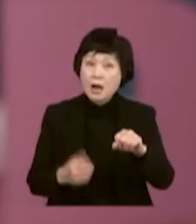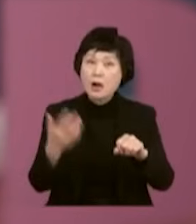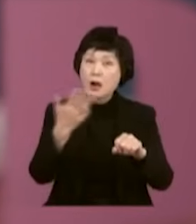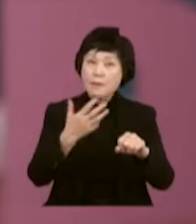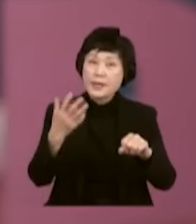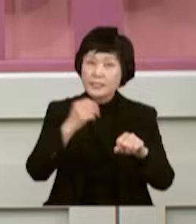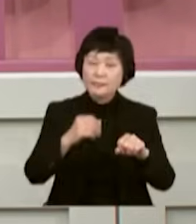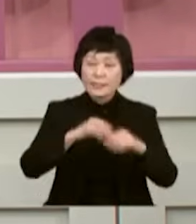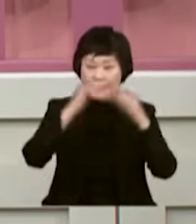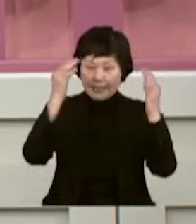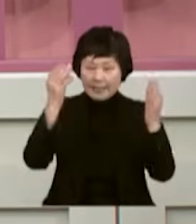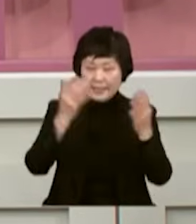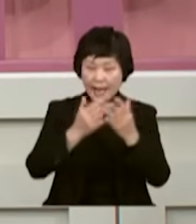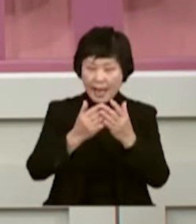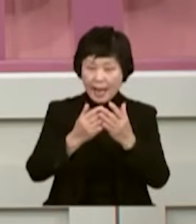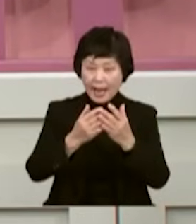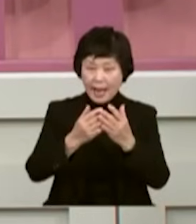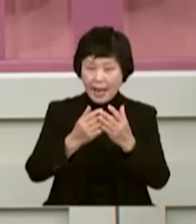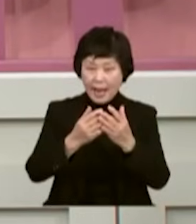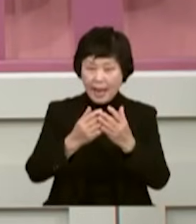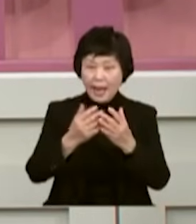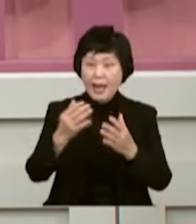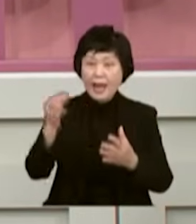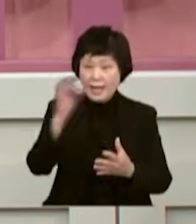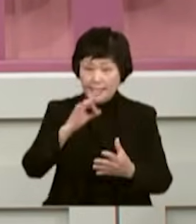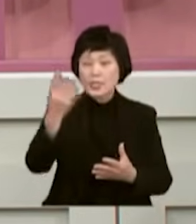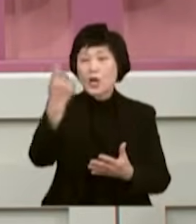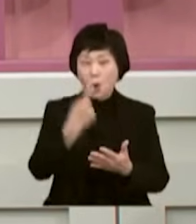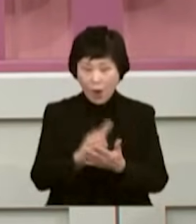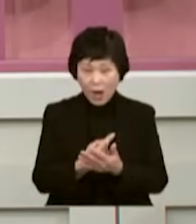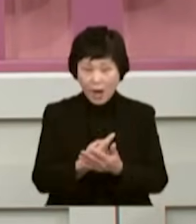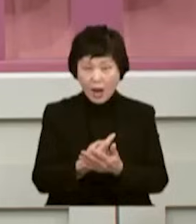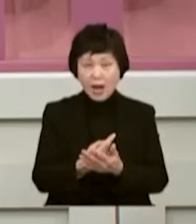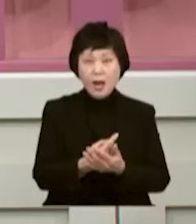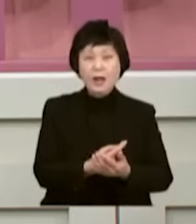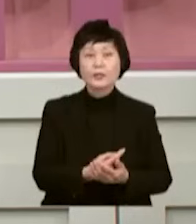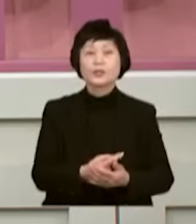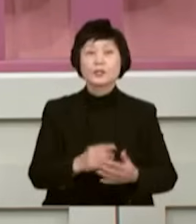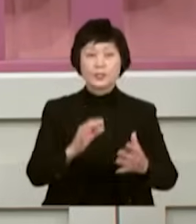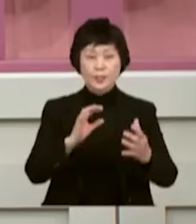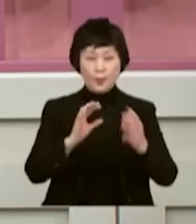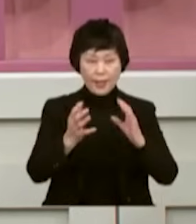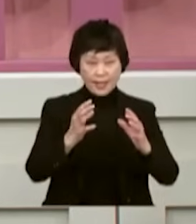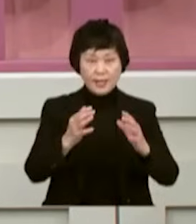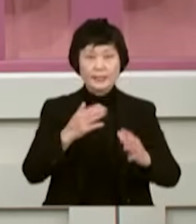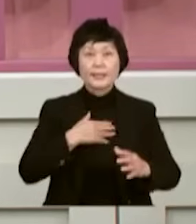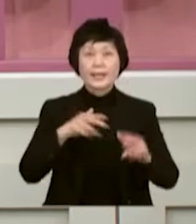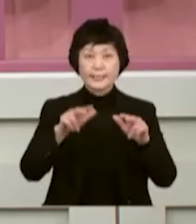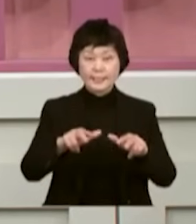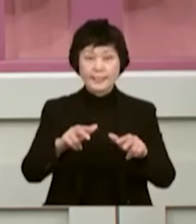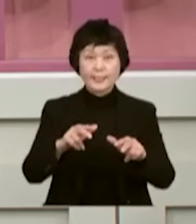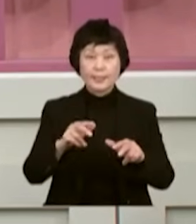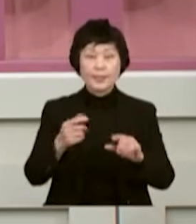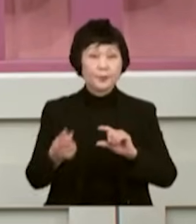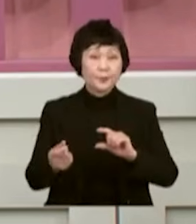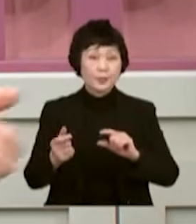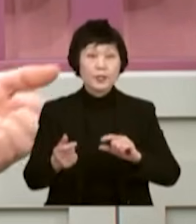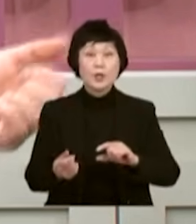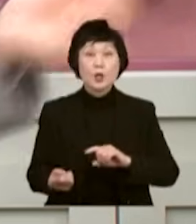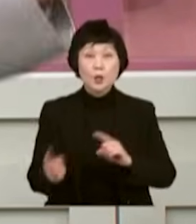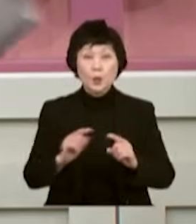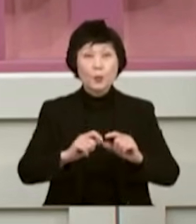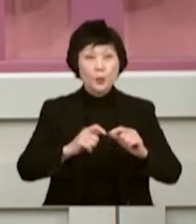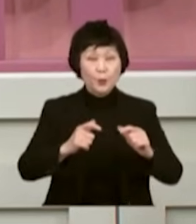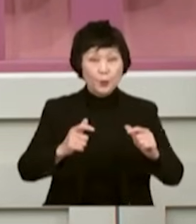모였잖아요. 나 지금 부흥집회 가는데 네. 여러분들 회의에서 이 4억 8천만 원을 나